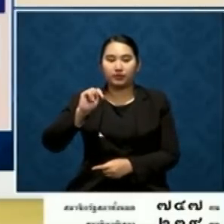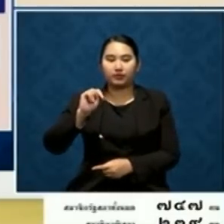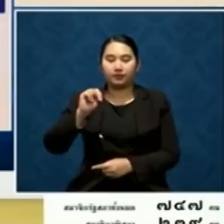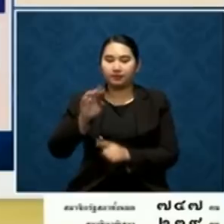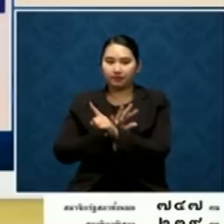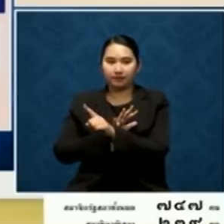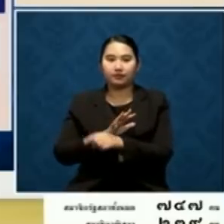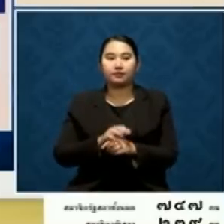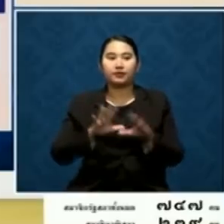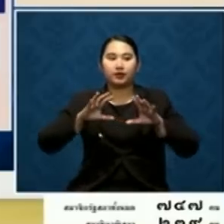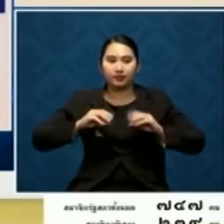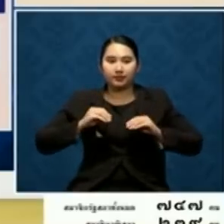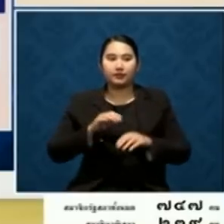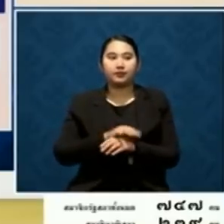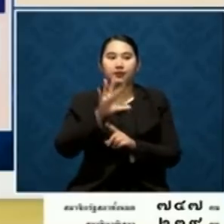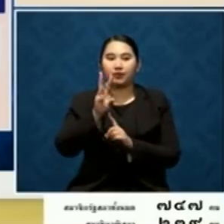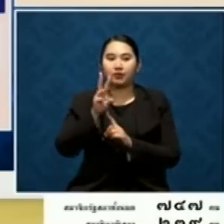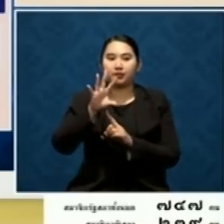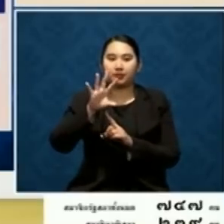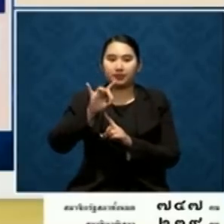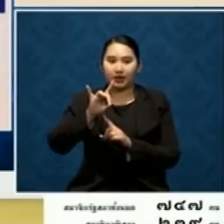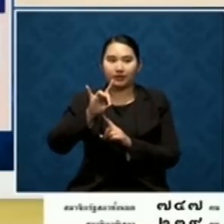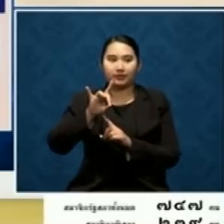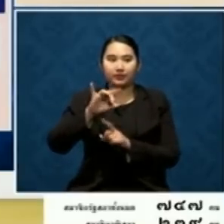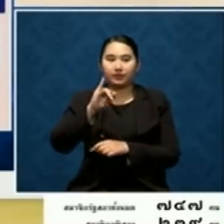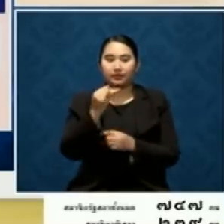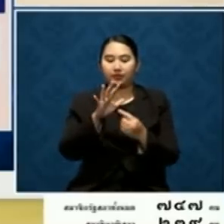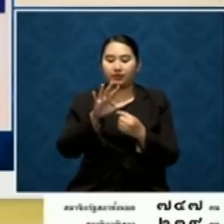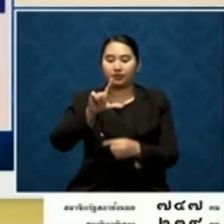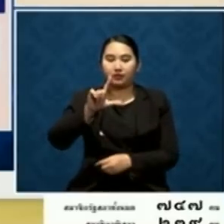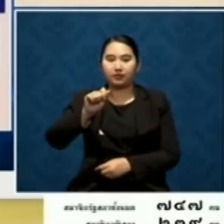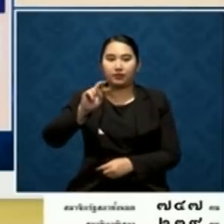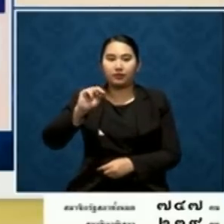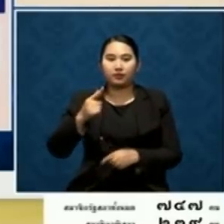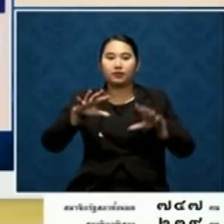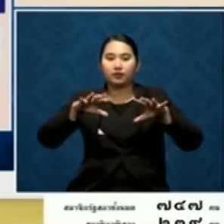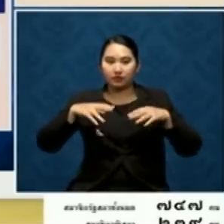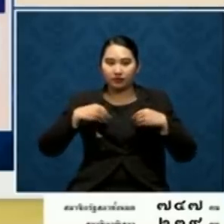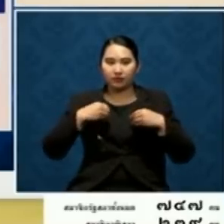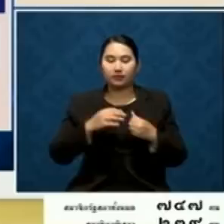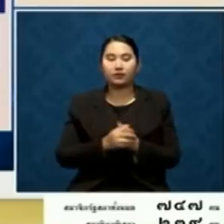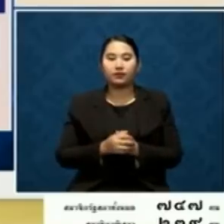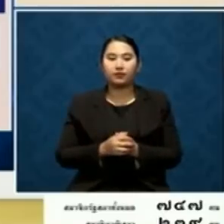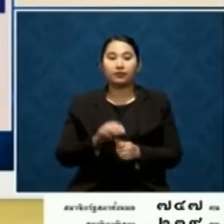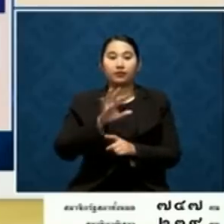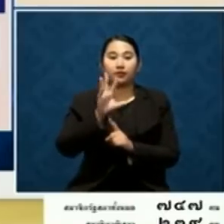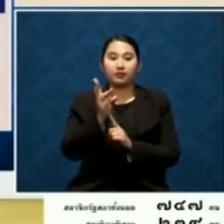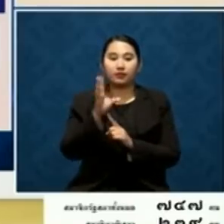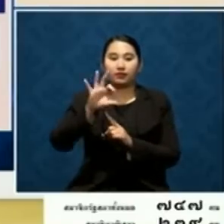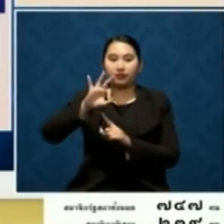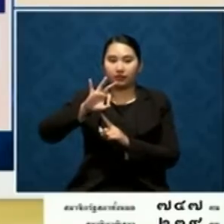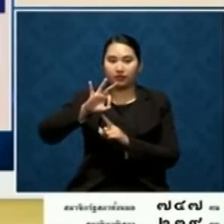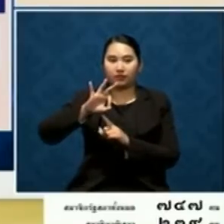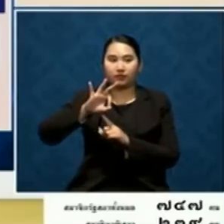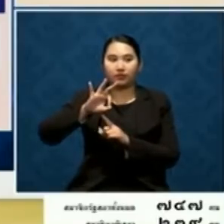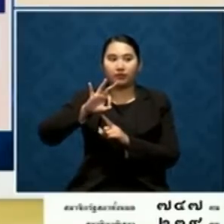68นายจำลองภูนวลทา เห็นชอบครับ 69นาย